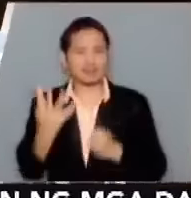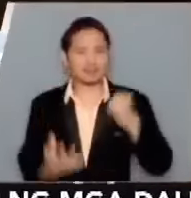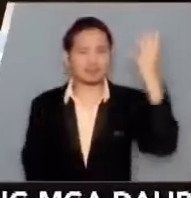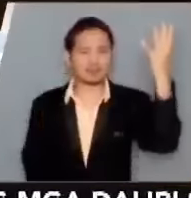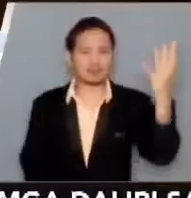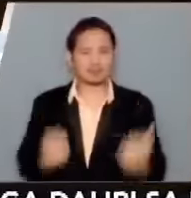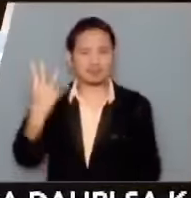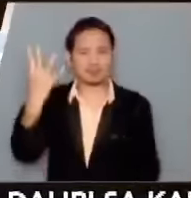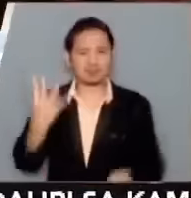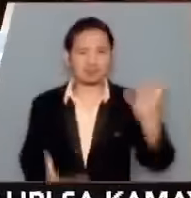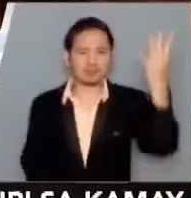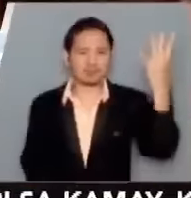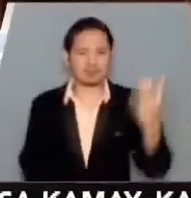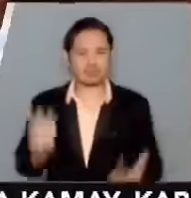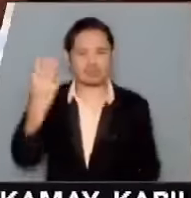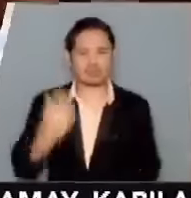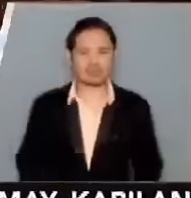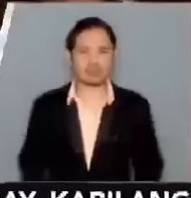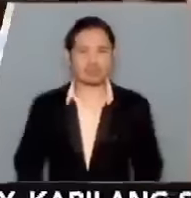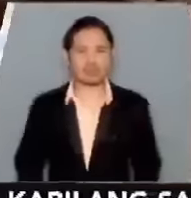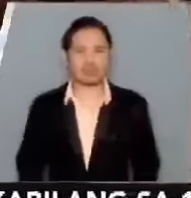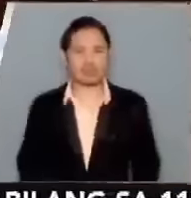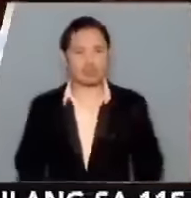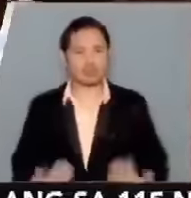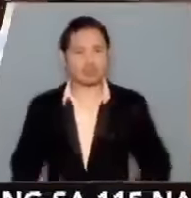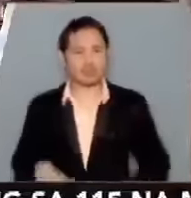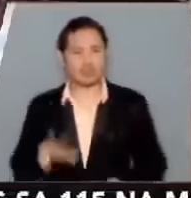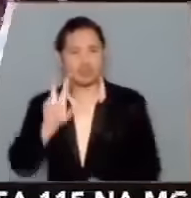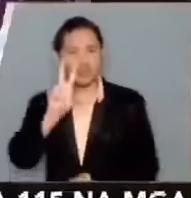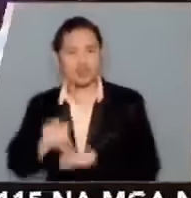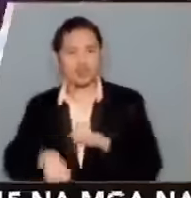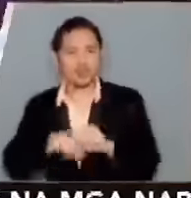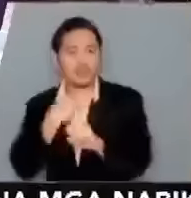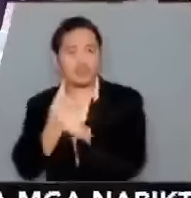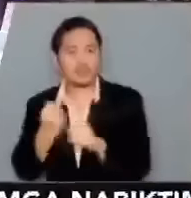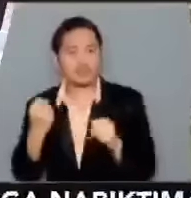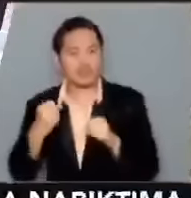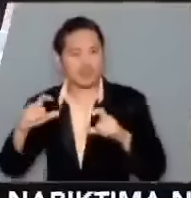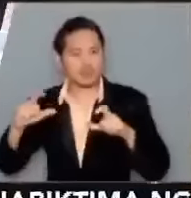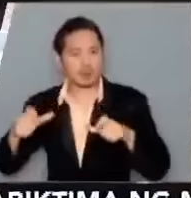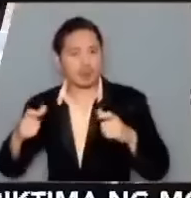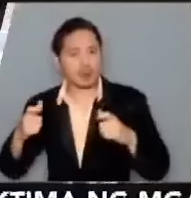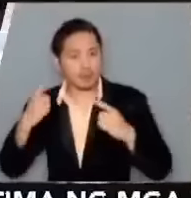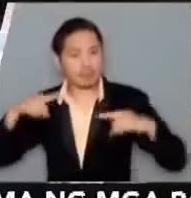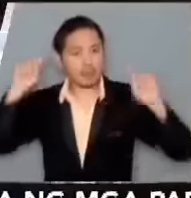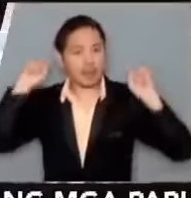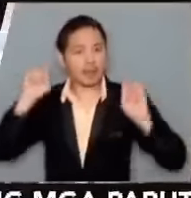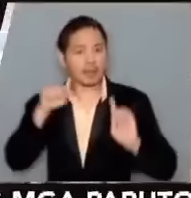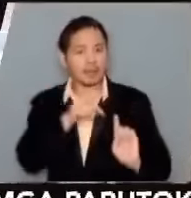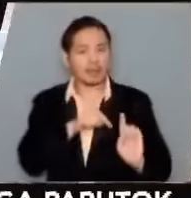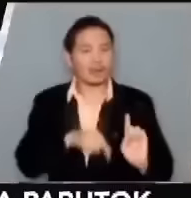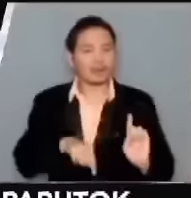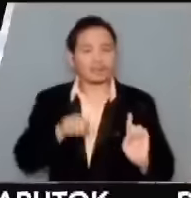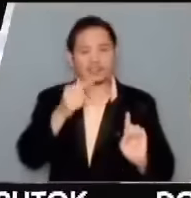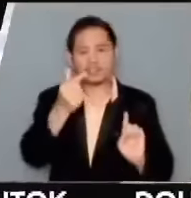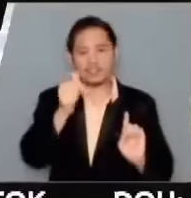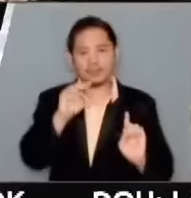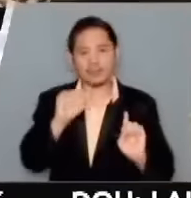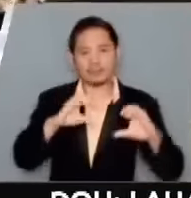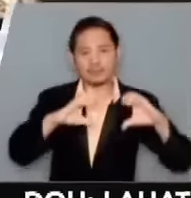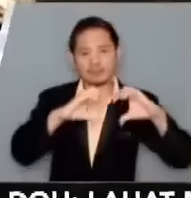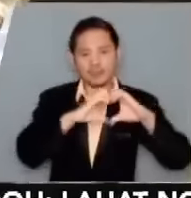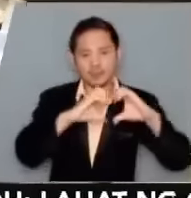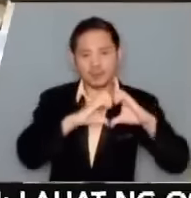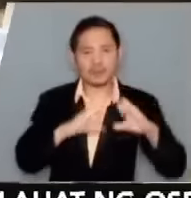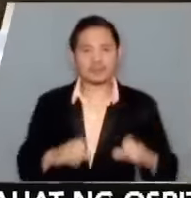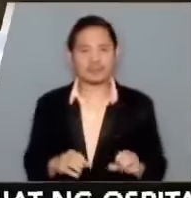Matapos ang tatlong taon, sa wakas, nagbabalik ang GMA New Year's Countdown. Gaya ng dati, sa Mall of Asia pa rin yan